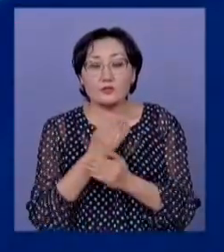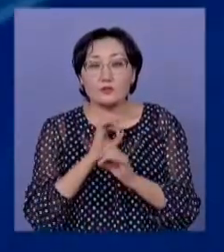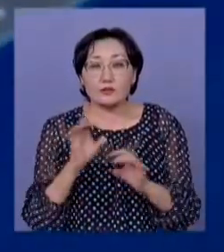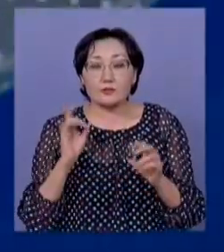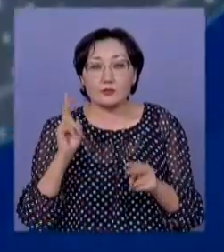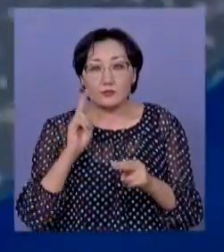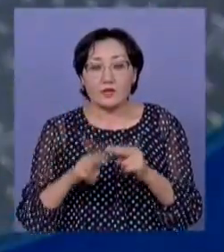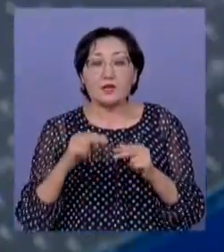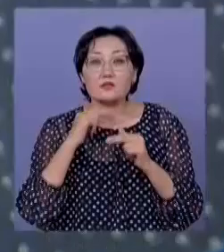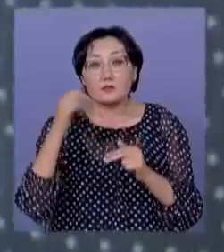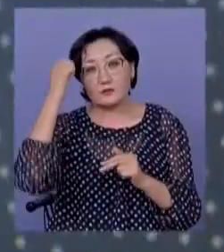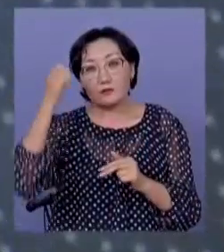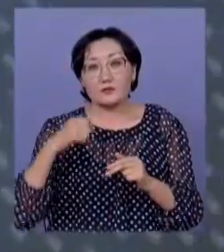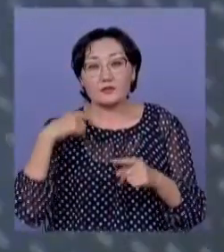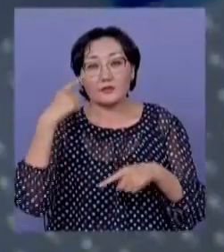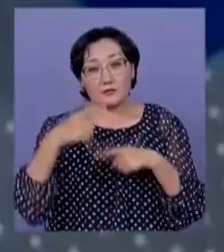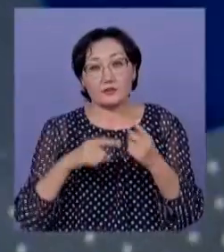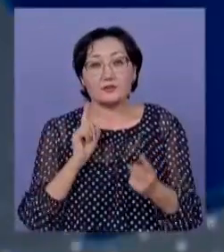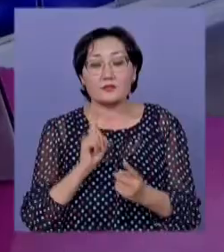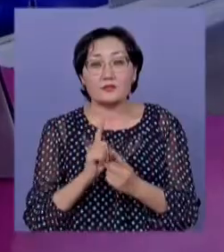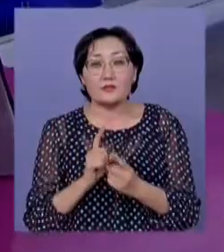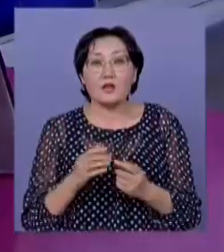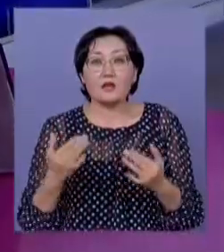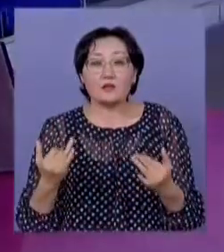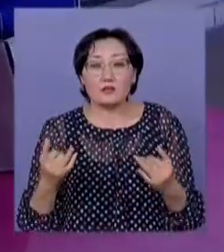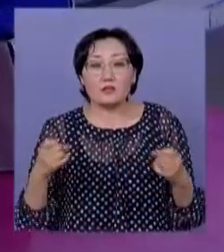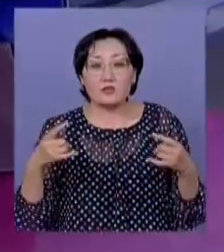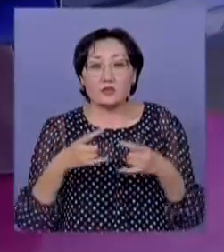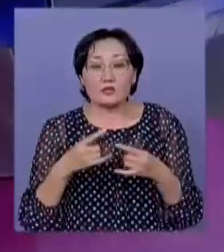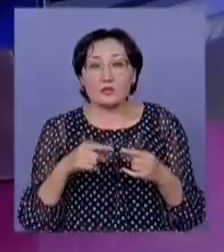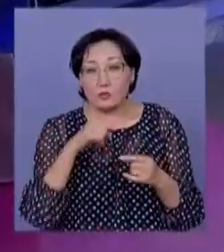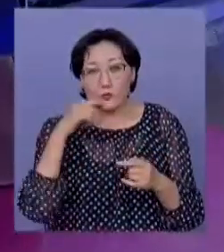Мен жаратқан тек жақсы жаңалықтармен жолықтырсын деймін. Алда